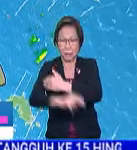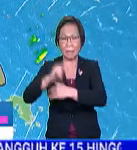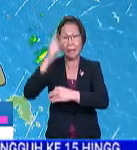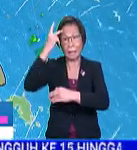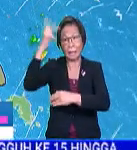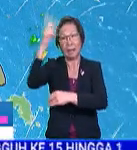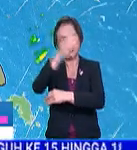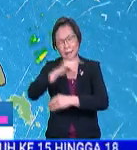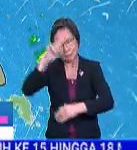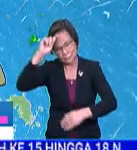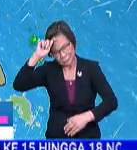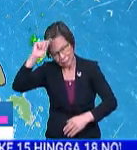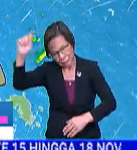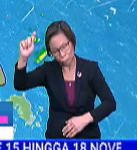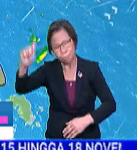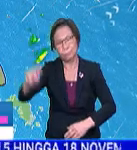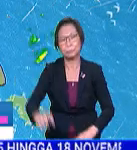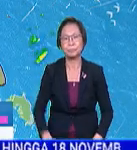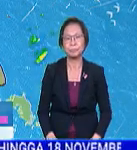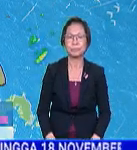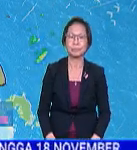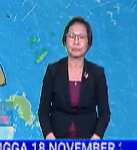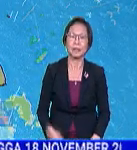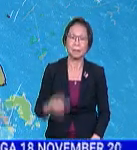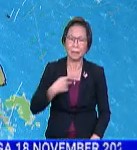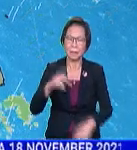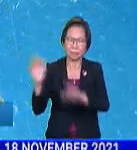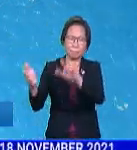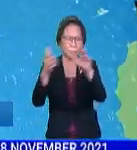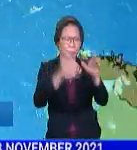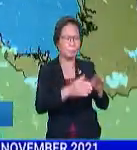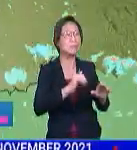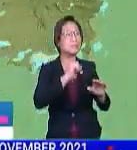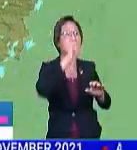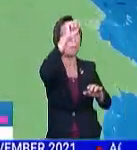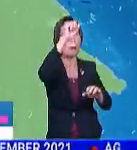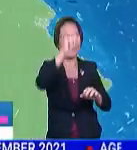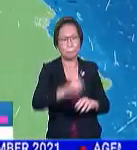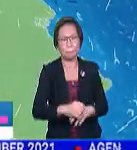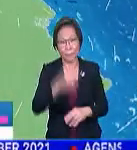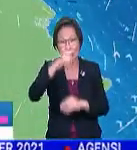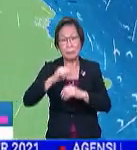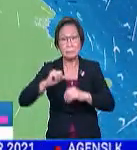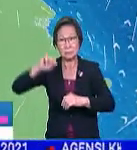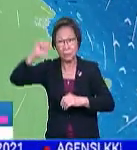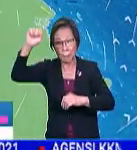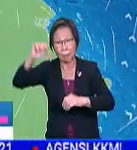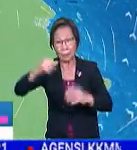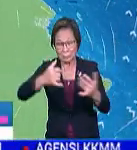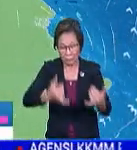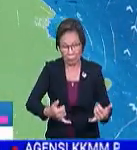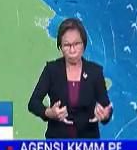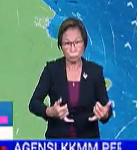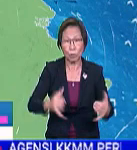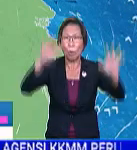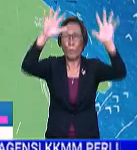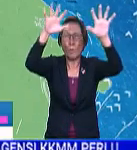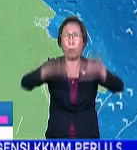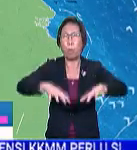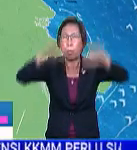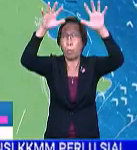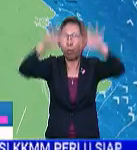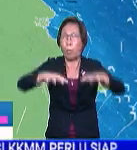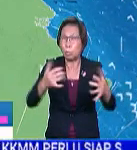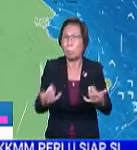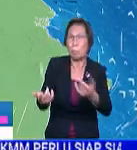negeri Kelantan dan juga di negeri Terengganu. Baik, kita akan beralih ke negeri Sabah. Bagi negeri Sabah, pada ketika ini keadaan hujan lebat